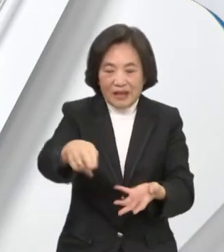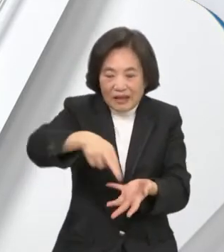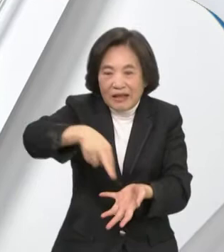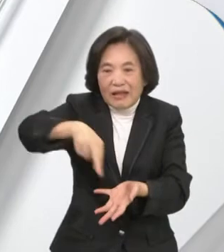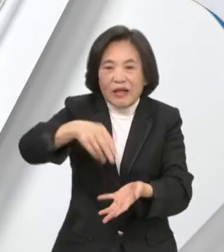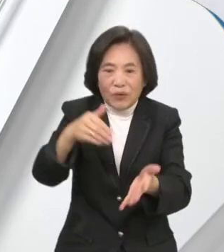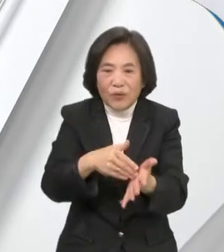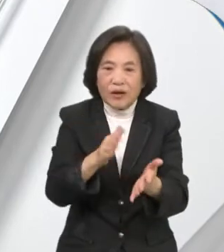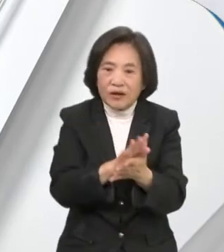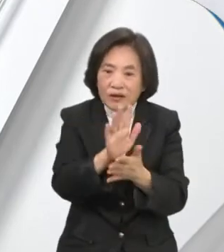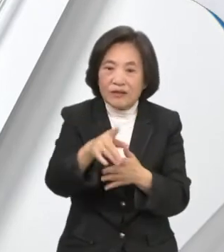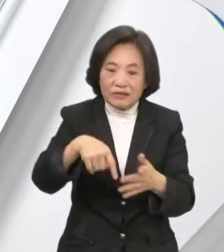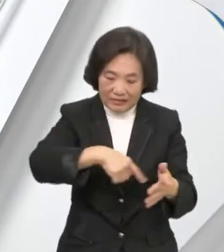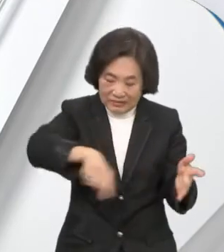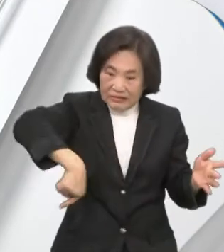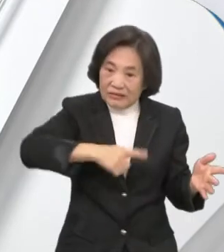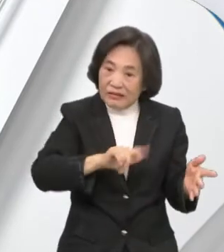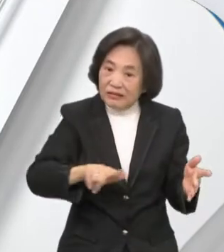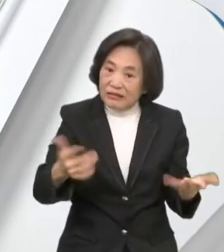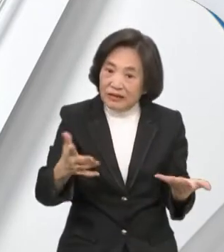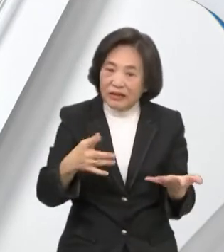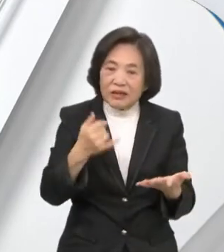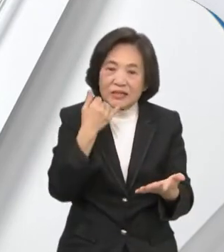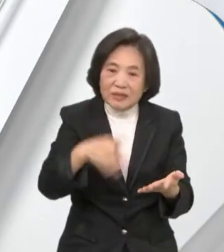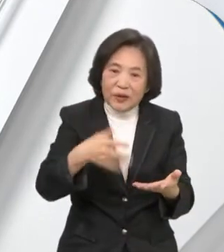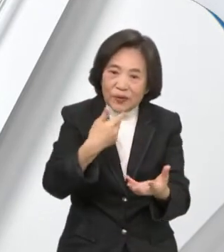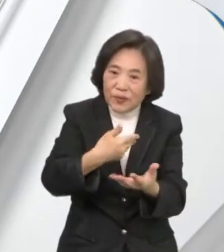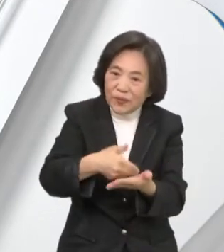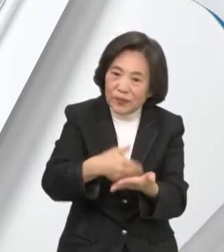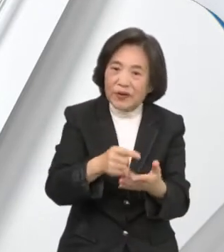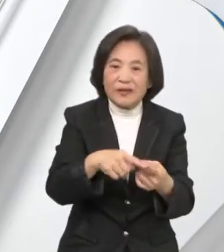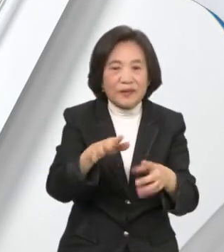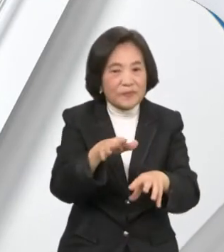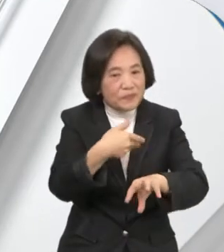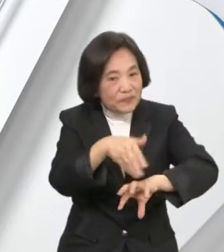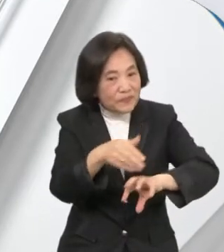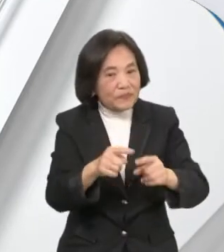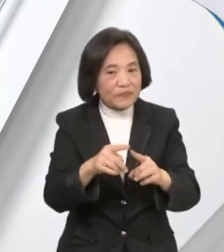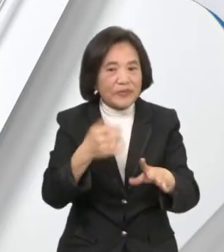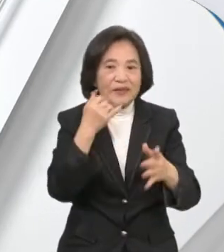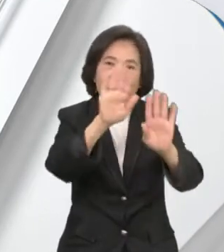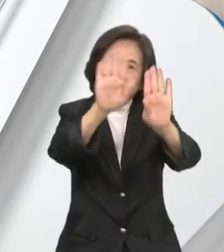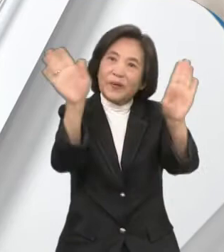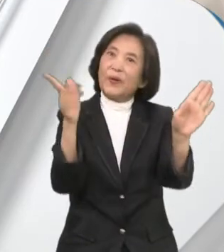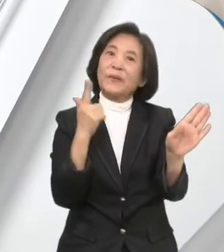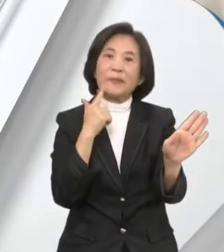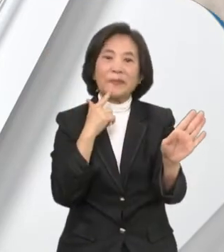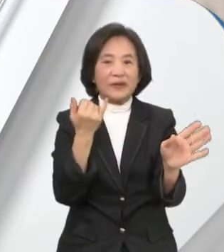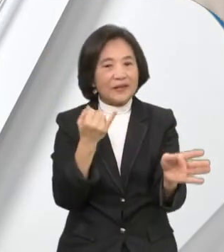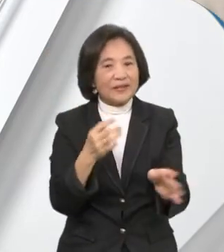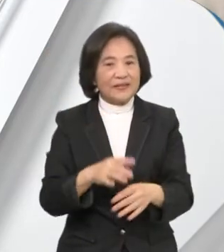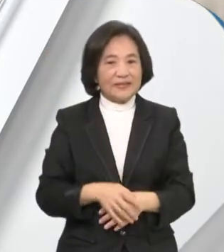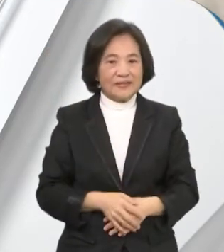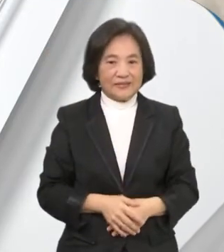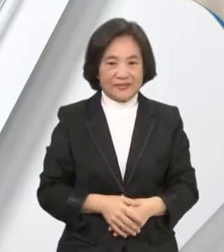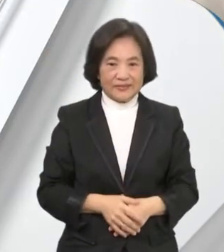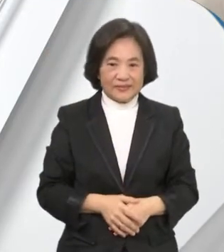以外，是不是还可以把这些垃圾再做一个利用？然后这样的利用，我们又可以美化我们的环境。